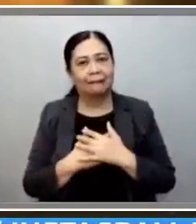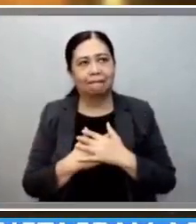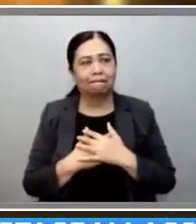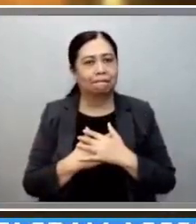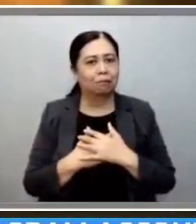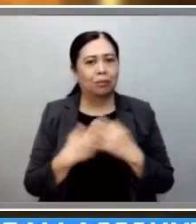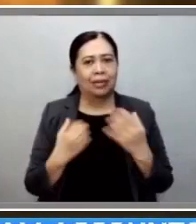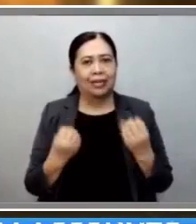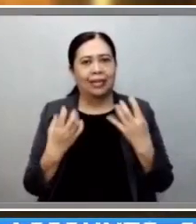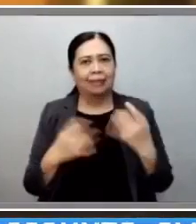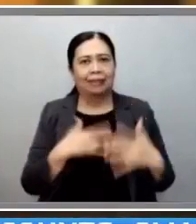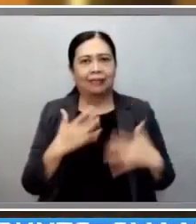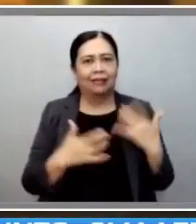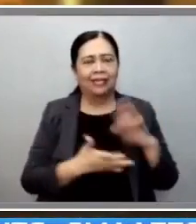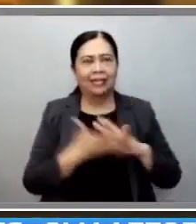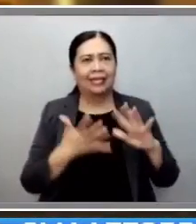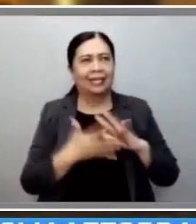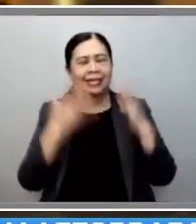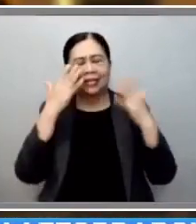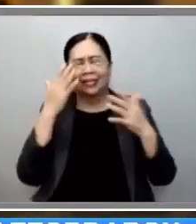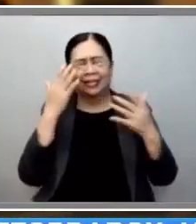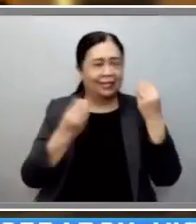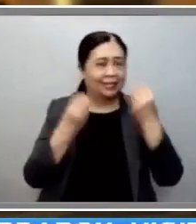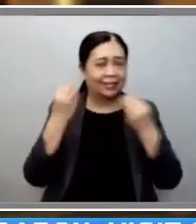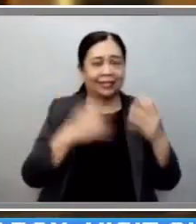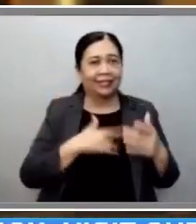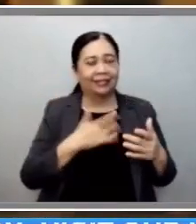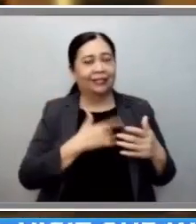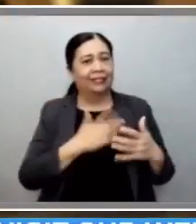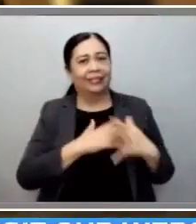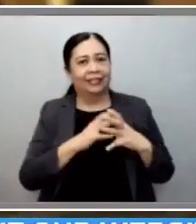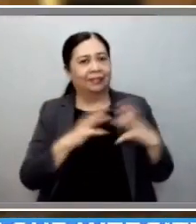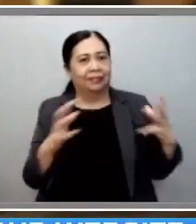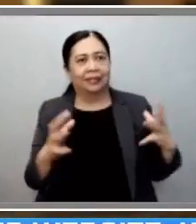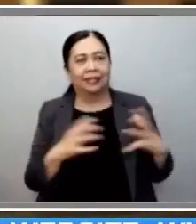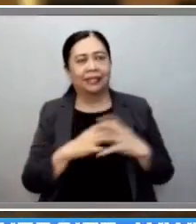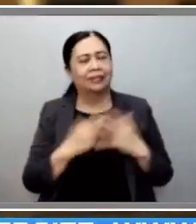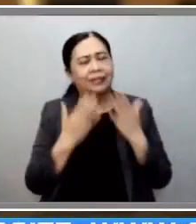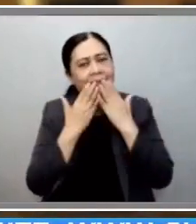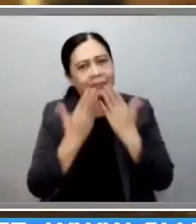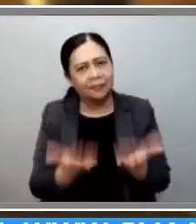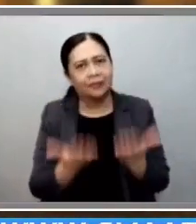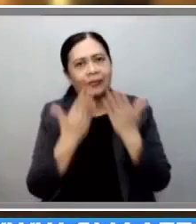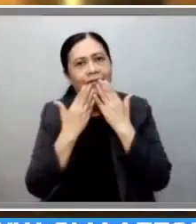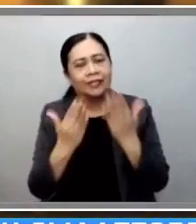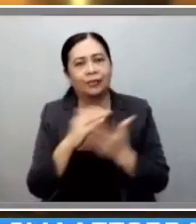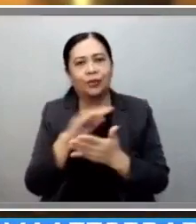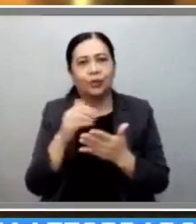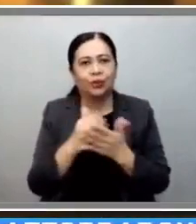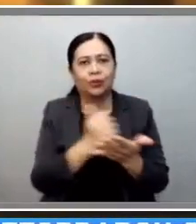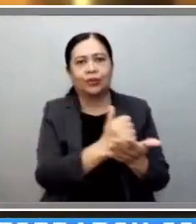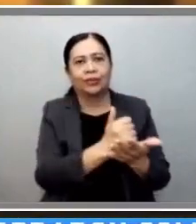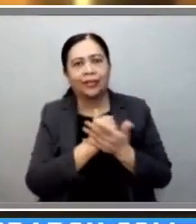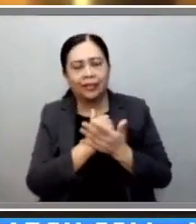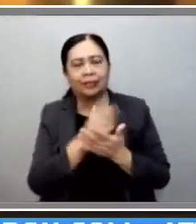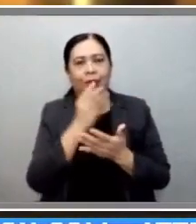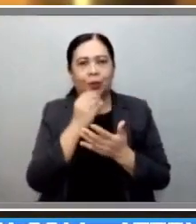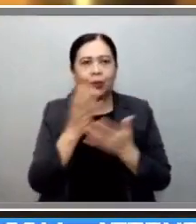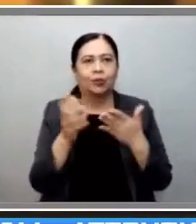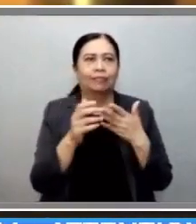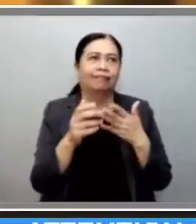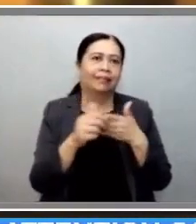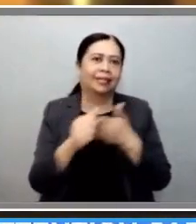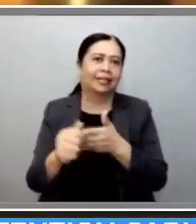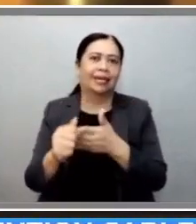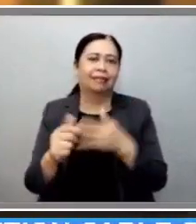Ang daming ko nararamdaman, di ko alam kung ano unahin ko. Pero I'm really thankful sa lahat ng mga tumulong at mga naging gabay ko papunta dito